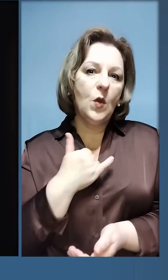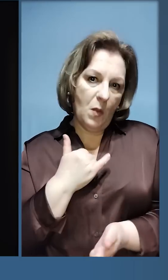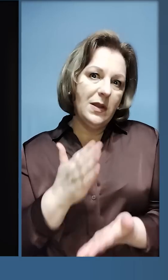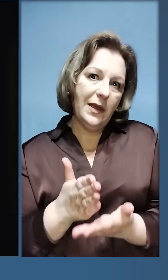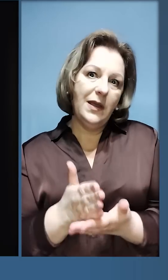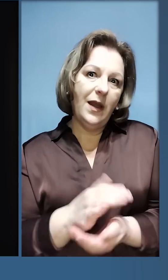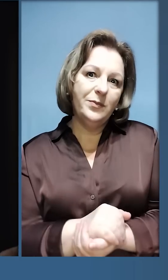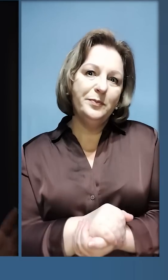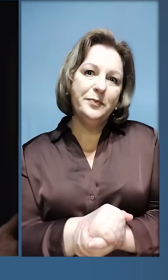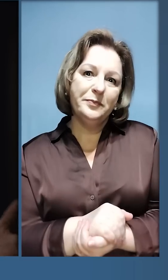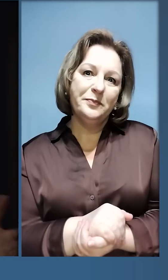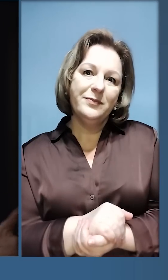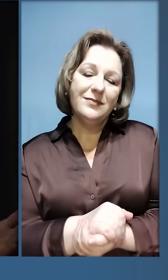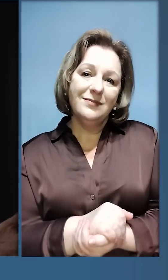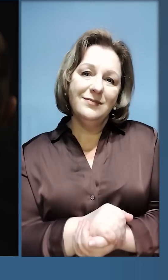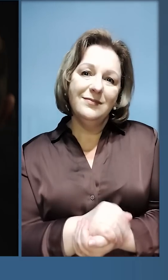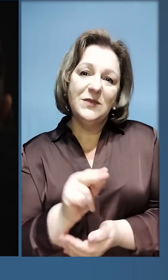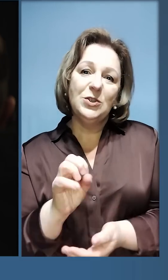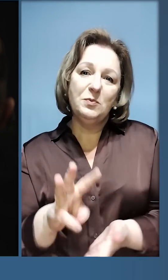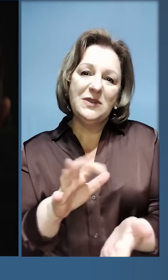у мене є.